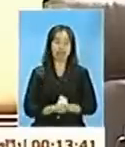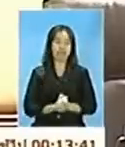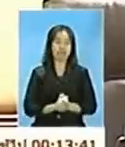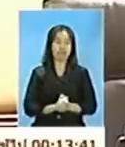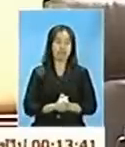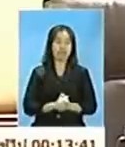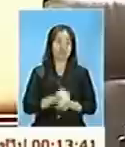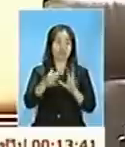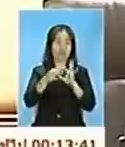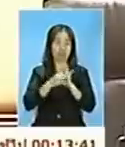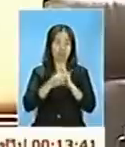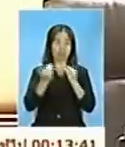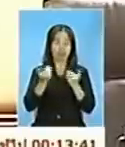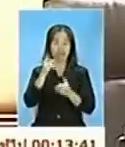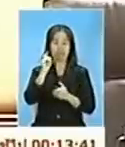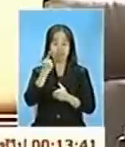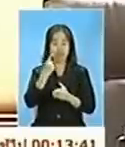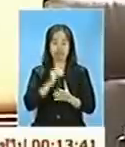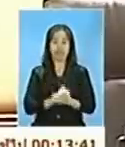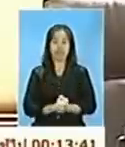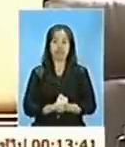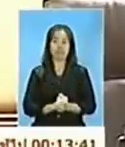ายผมเปล่าพูดได้ชัดดียังไ